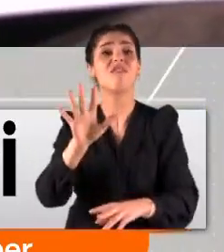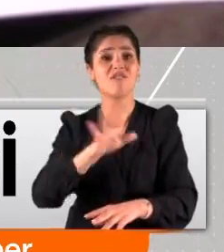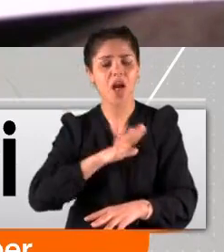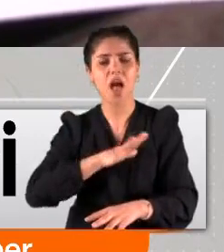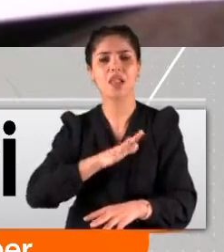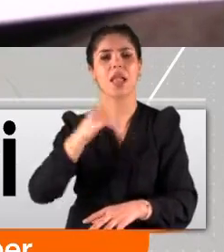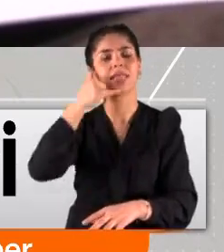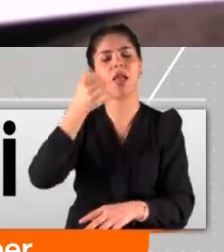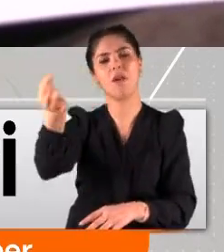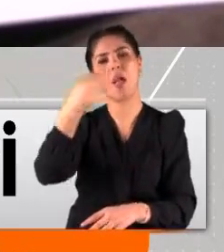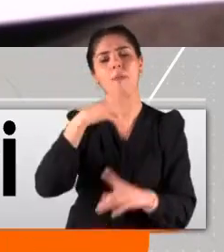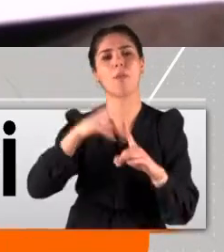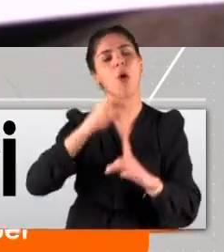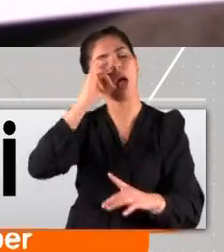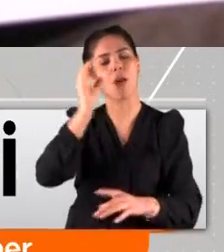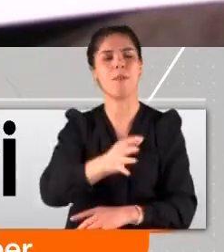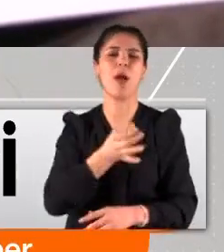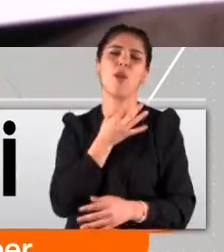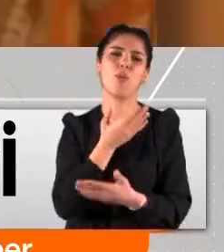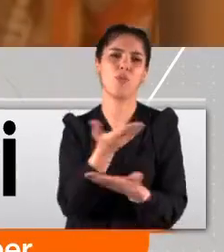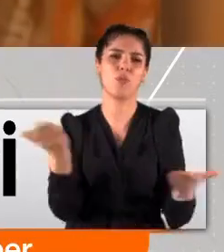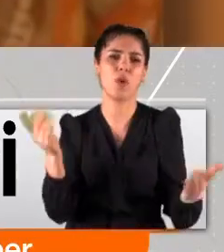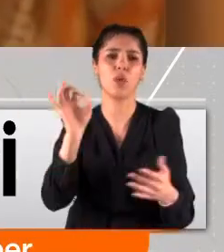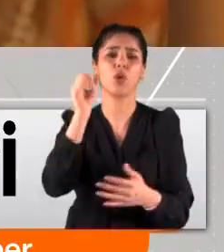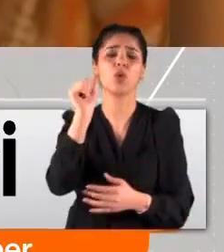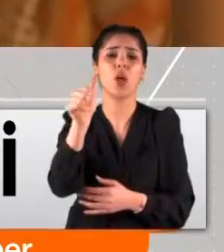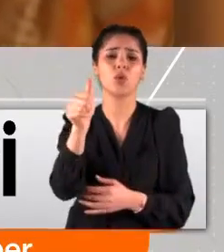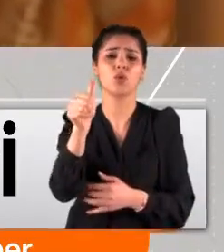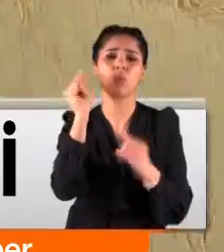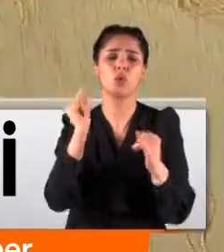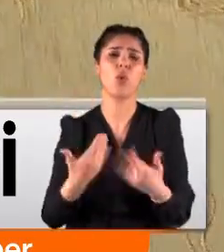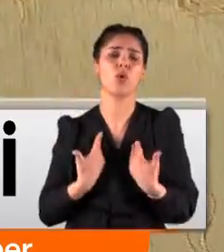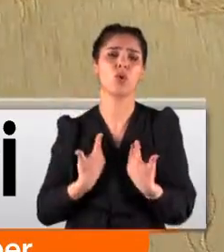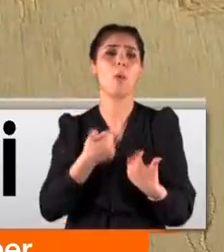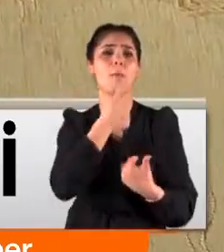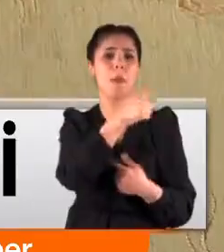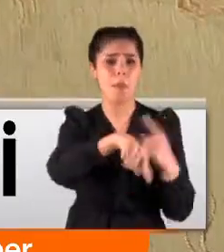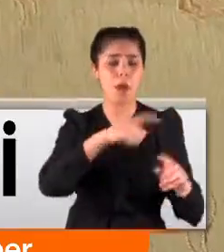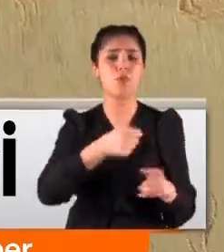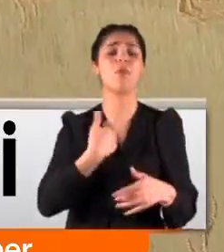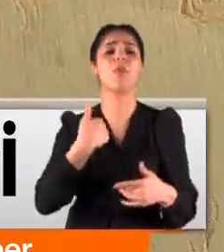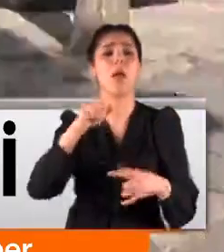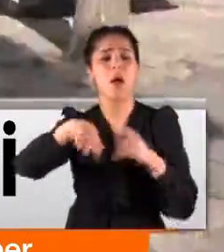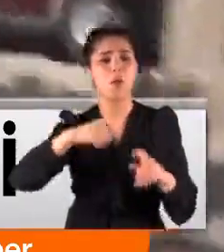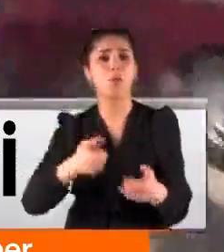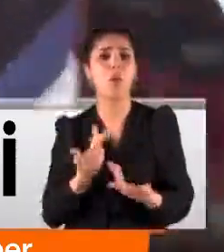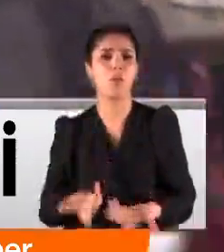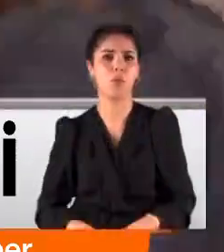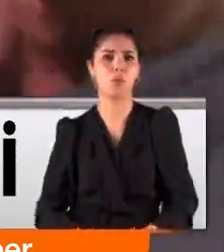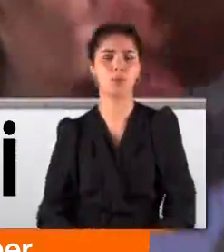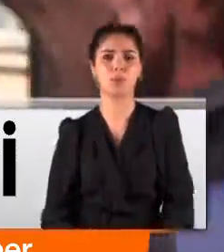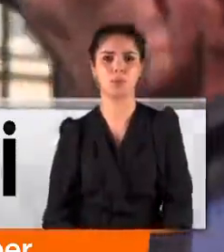telefonları bildirsin, emniyet müdürlüklerine bildiri yapsın. 90 gün kötü geçti yani. Babam arıyor, bulamıyor. Biz arıyoruz, bulamıyoruz.